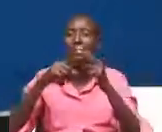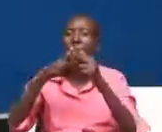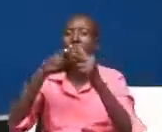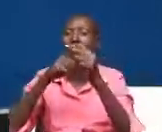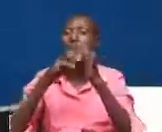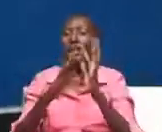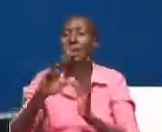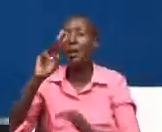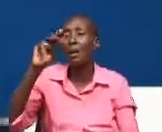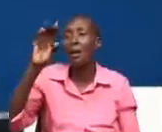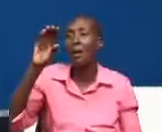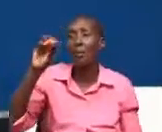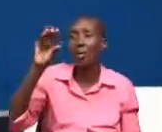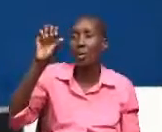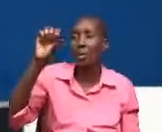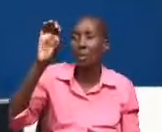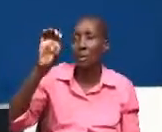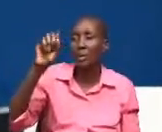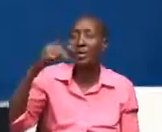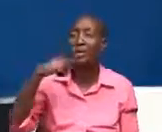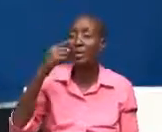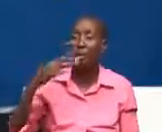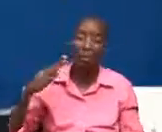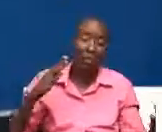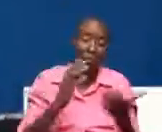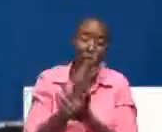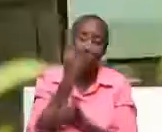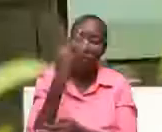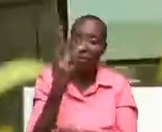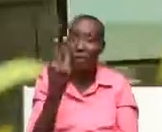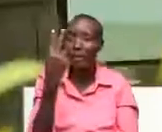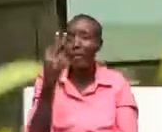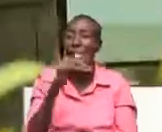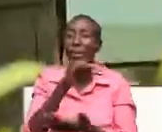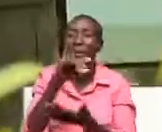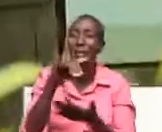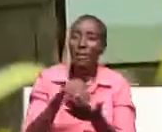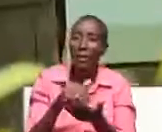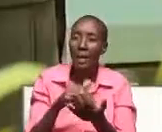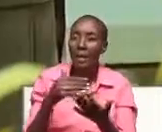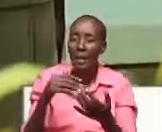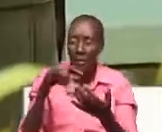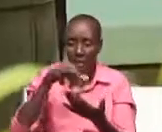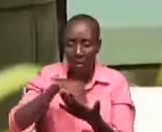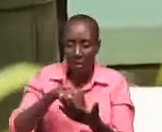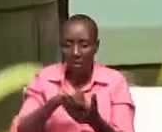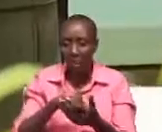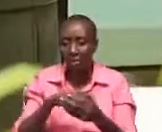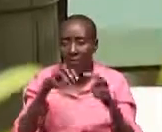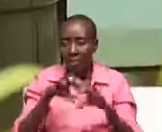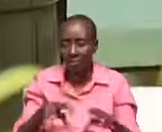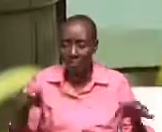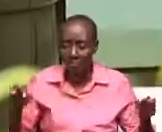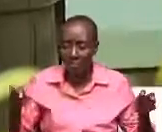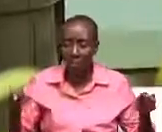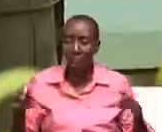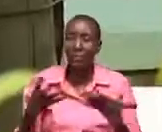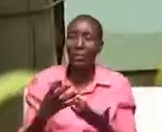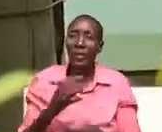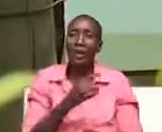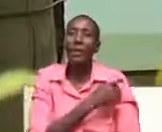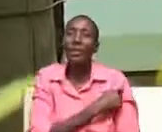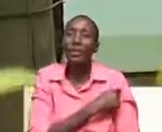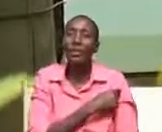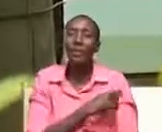amesema wamebaini vituo 42 ambapo vifaa hivi vitawekwa yakiwemo masoko, hospitali na stani za magari na sehemu